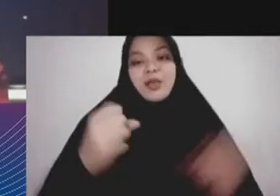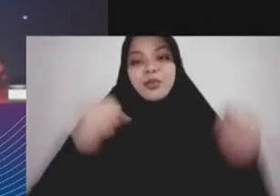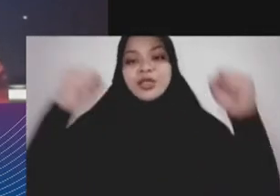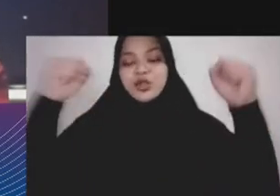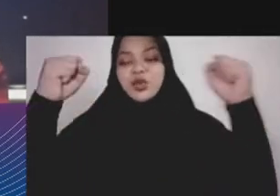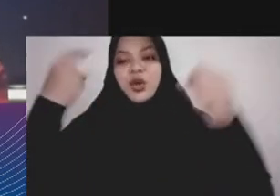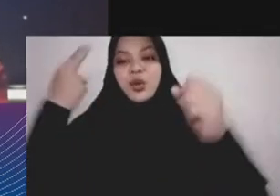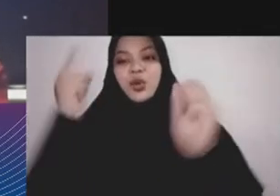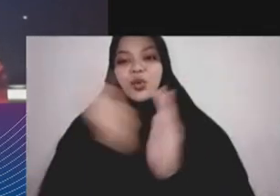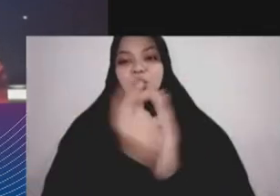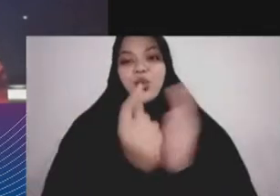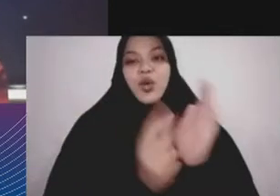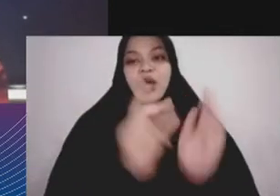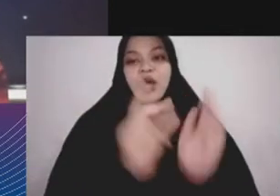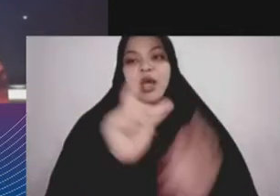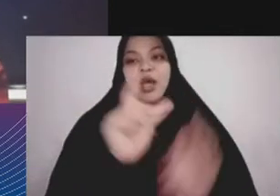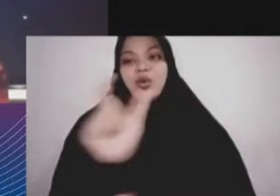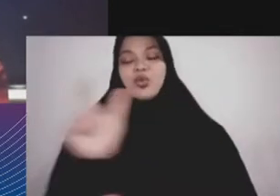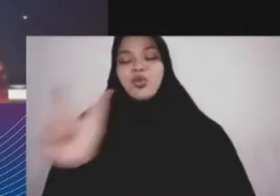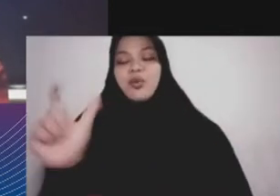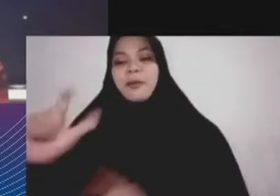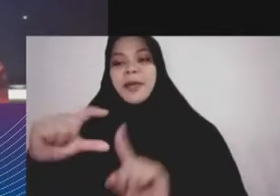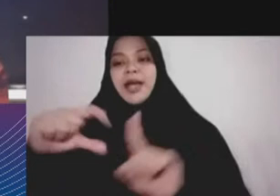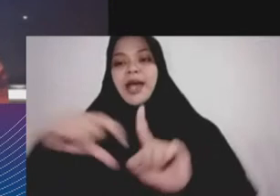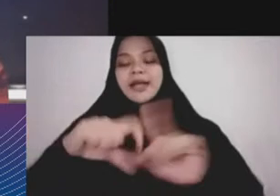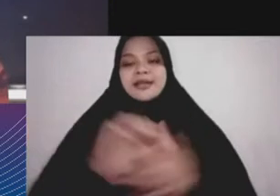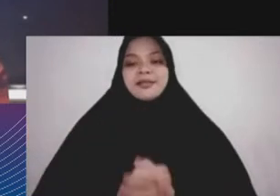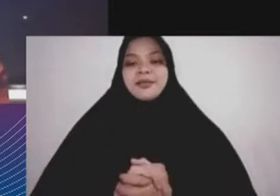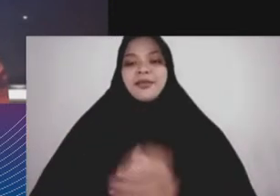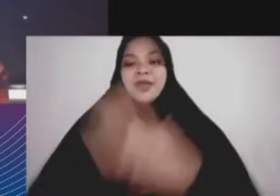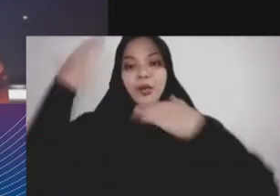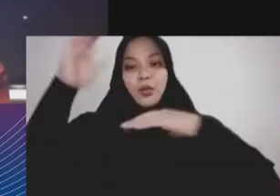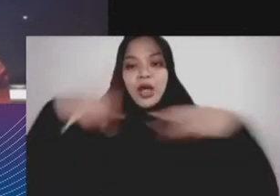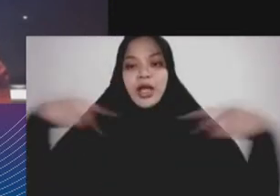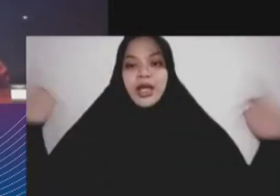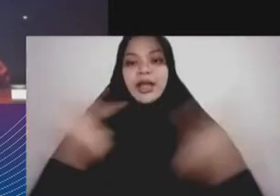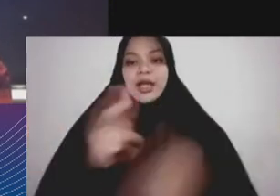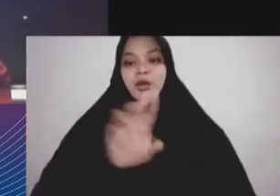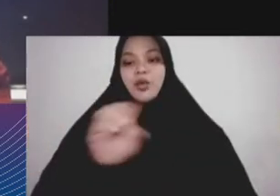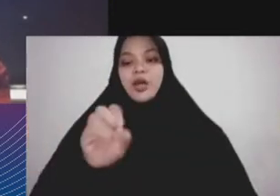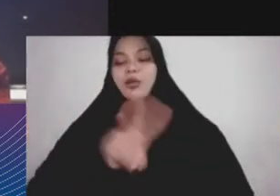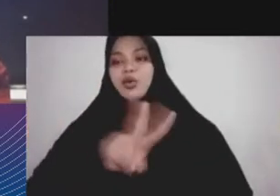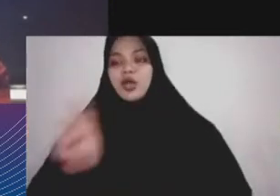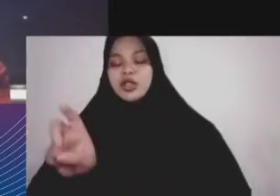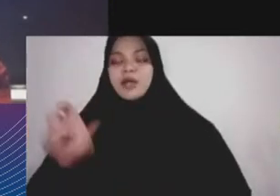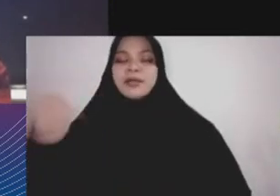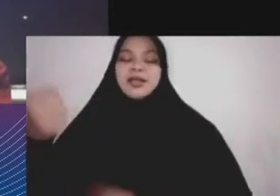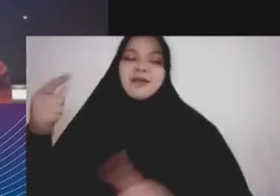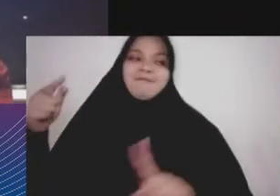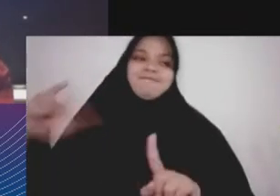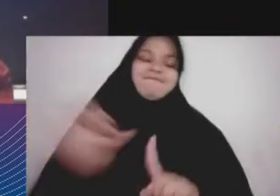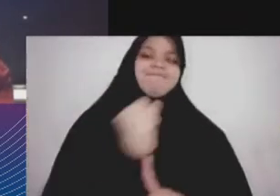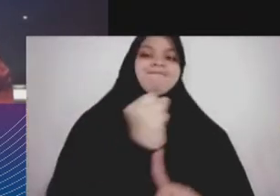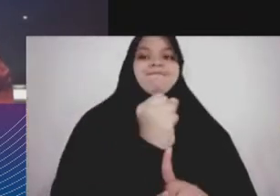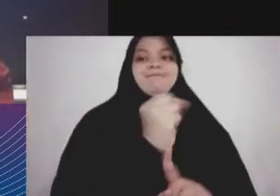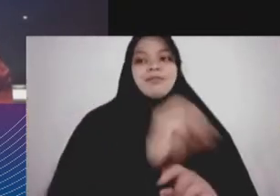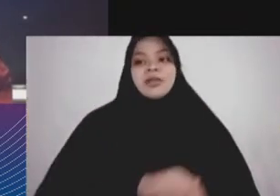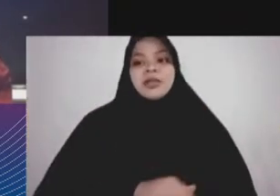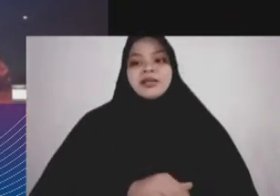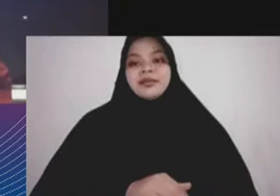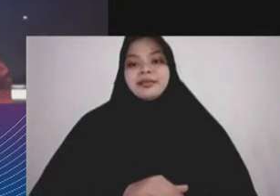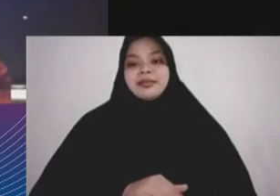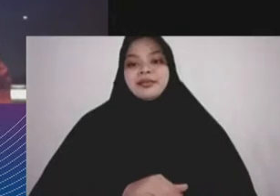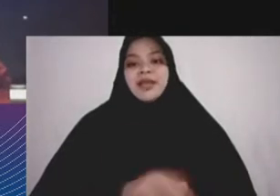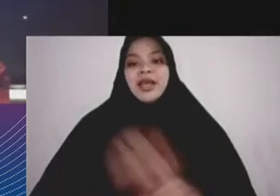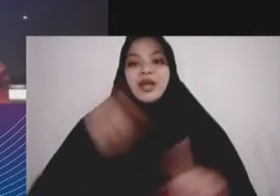undang-undang RUU PKS ini ya. Mudah-mudahan kita di 2021 bisa goal ya Bu Dia. Nanti kita pakai target. Kalau gimana